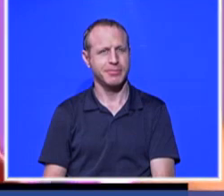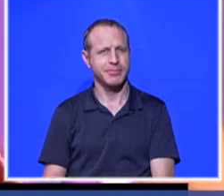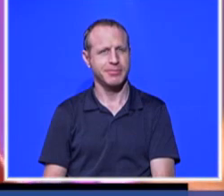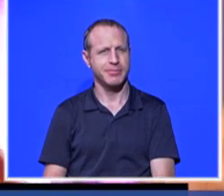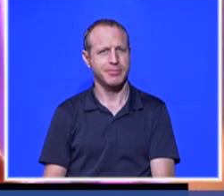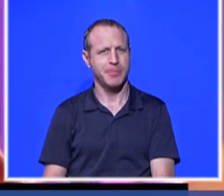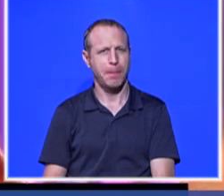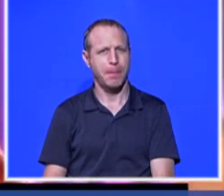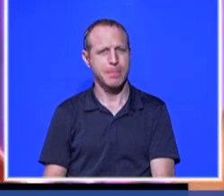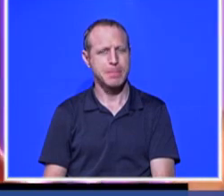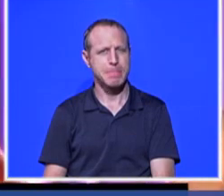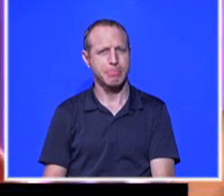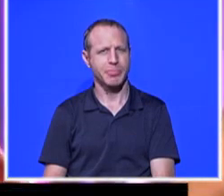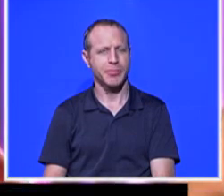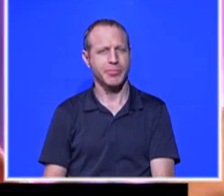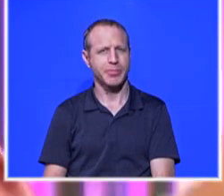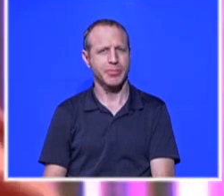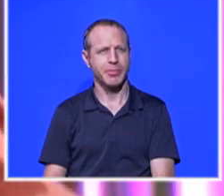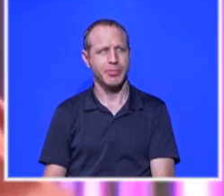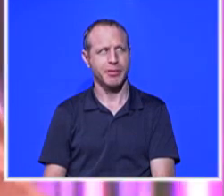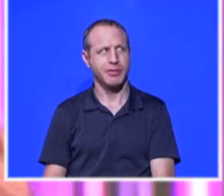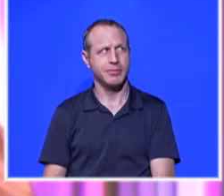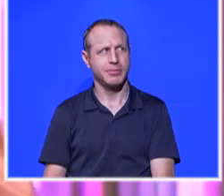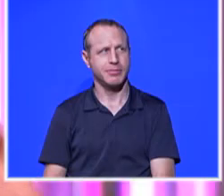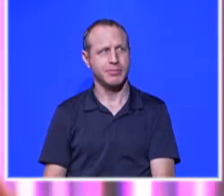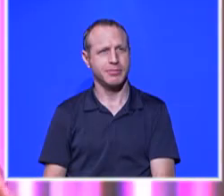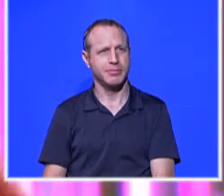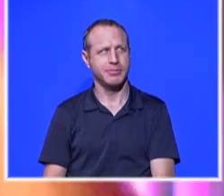بلاقيهم على قاعدين على طاولة مفاوضات